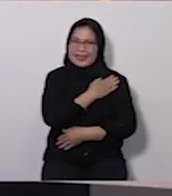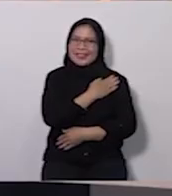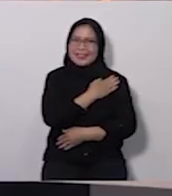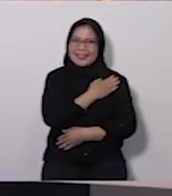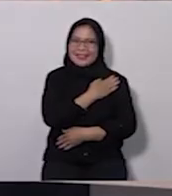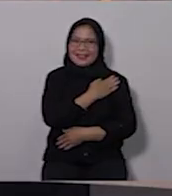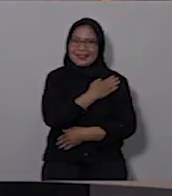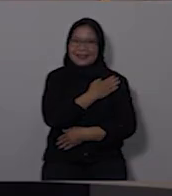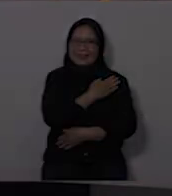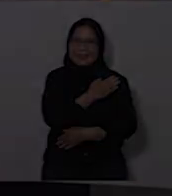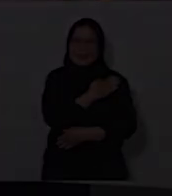presisi